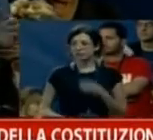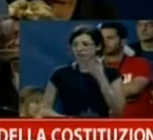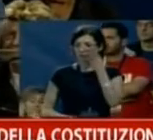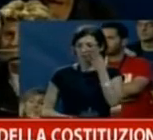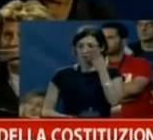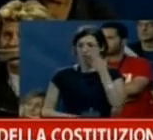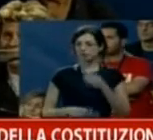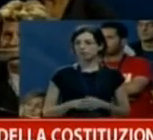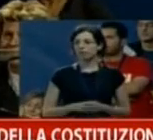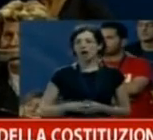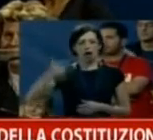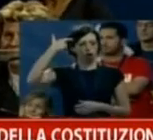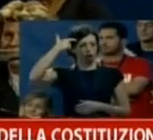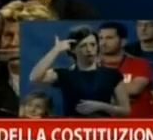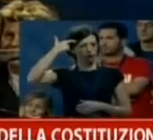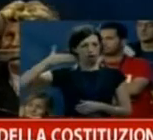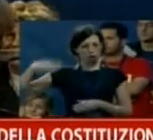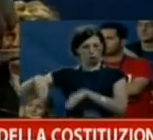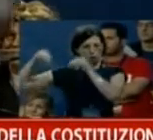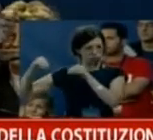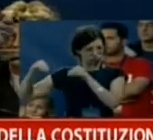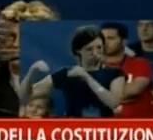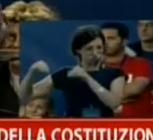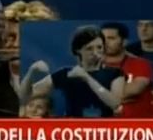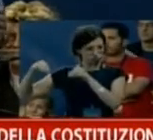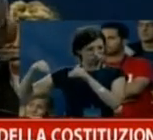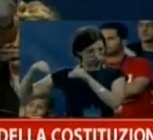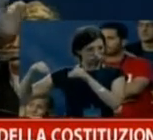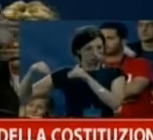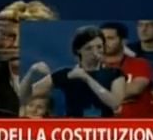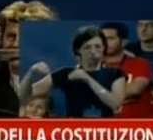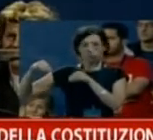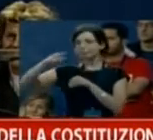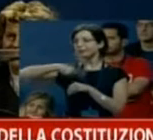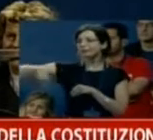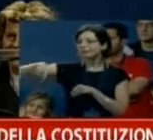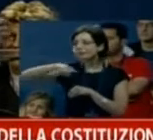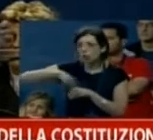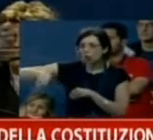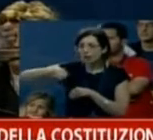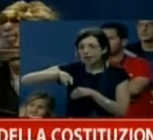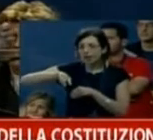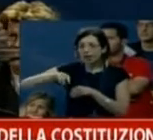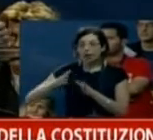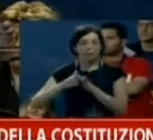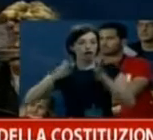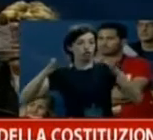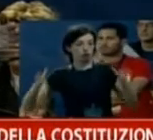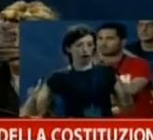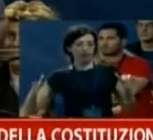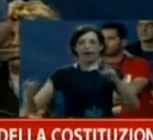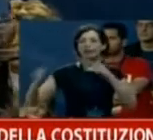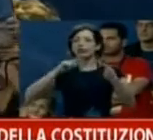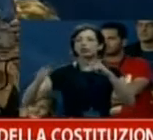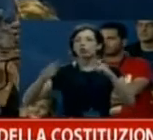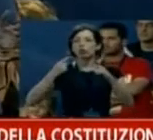e dall'inizio di questo governo che discutiamo noi, il governo e la maggioranza che lo sostiene, dell'IMU. Questo è un